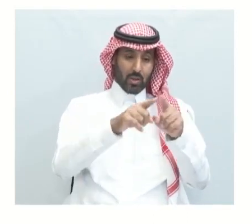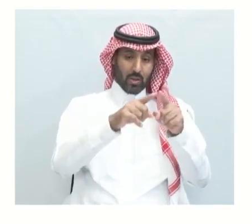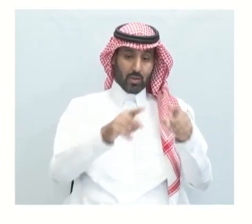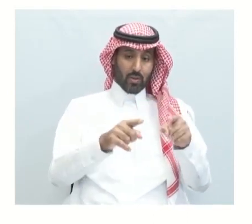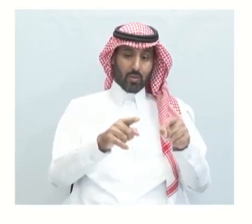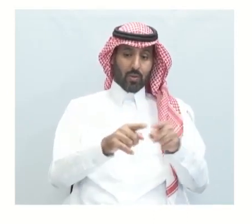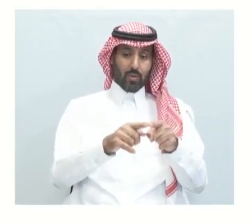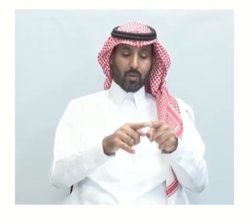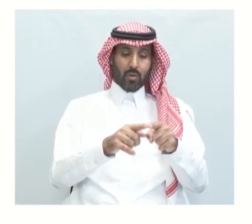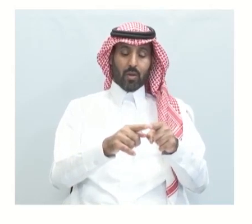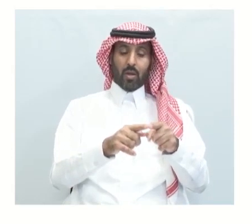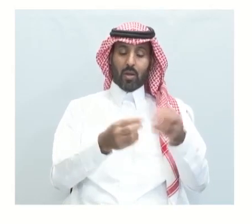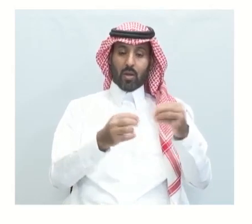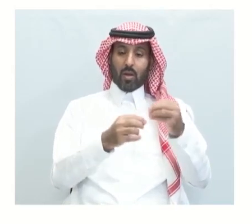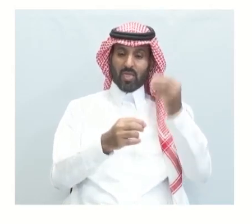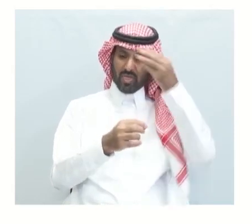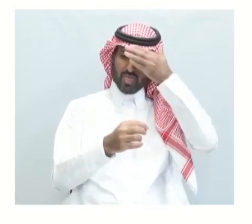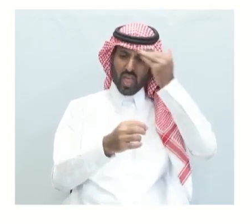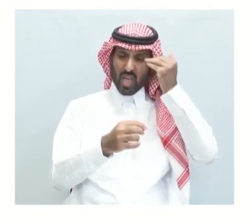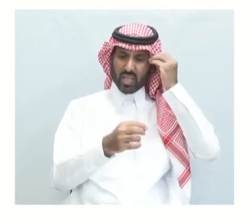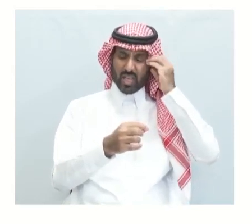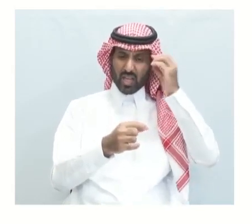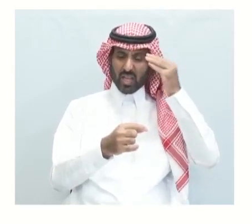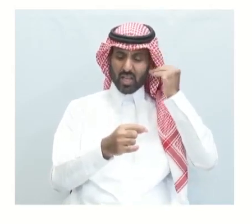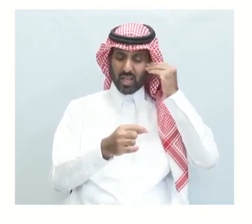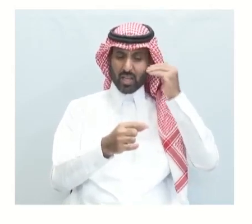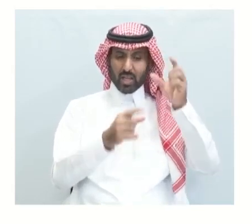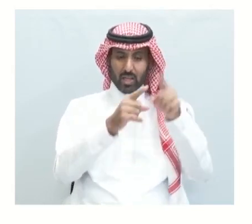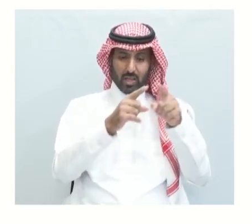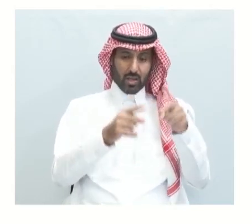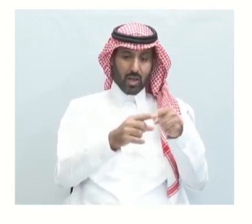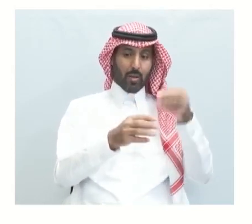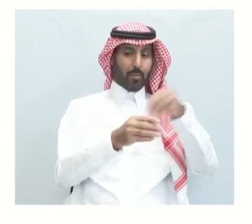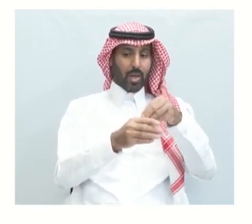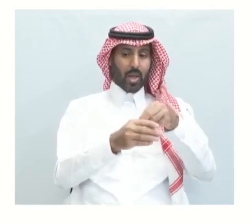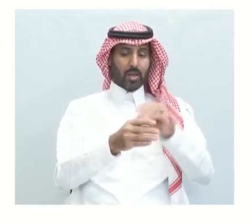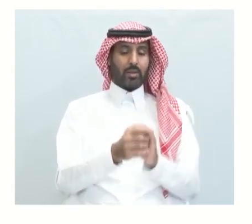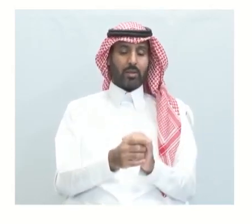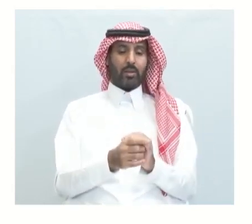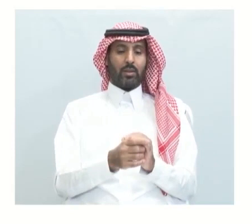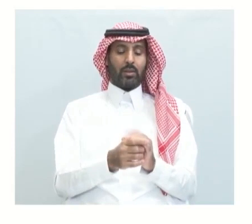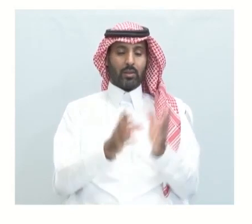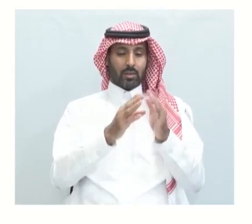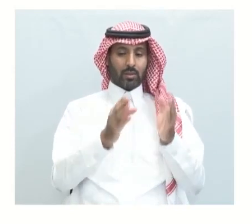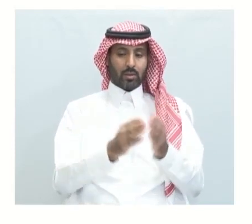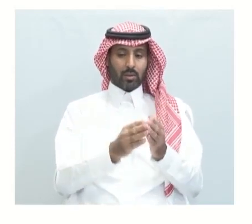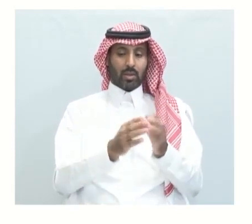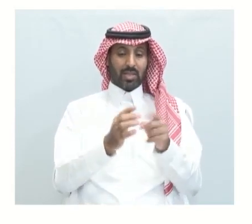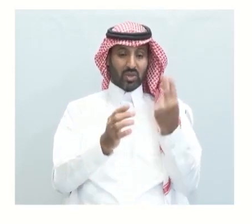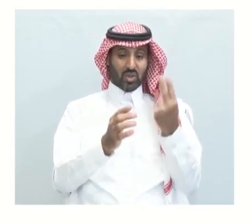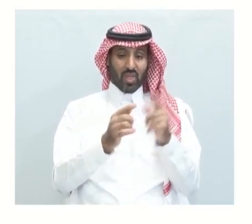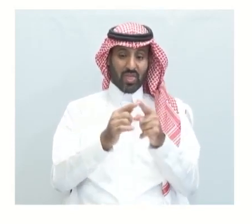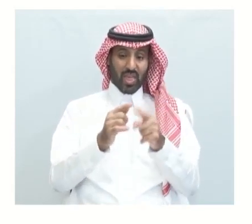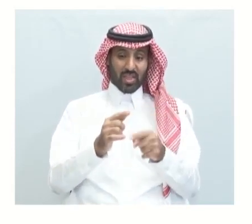تتكون من جزئين تتكون لدينا من جزئين حقل البيانات او الجزء الاول هو حقل البيانات